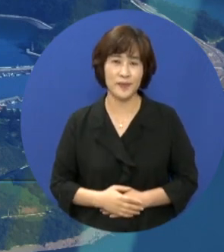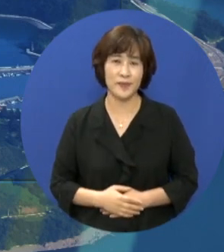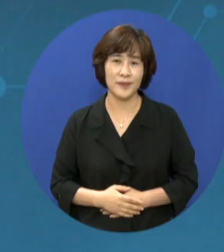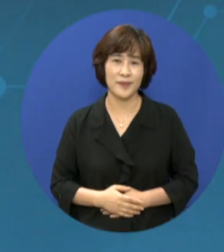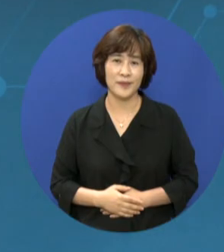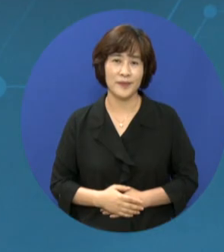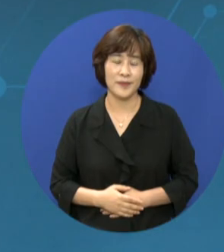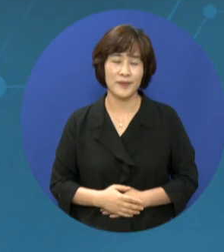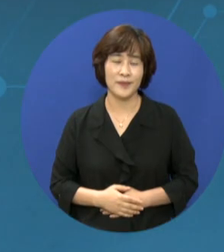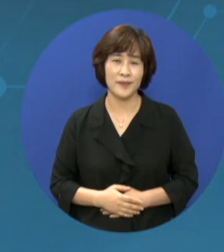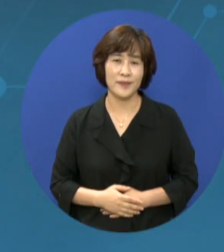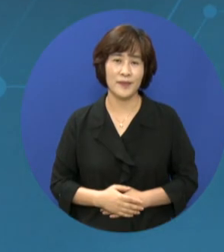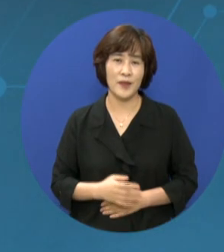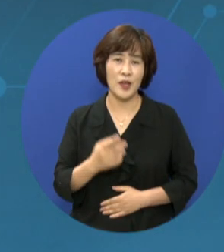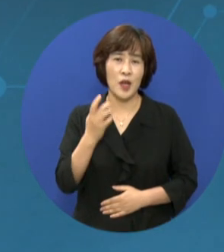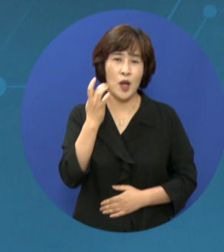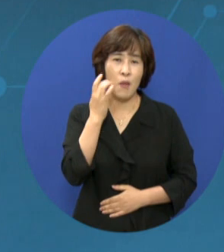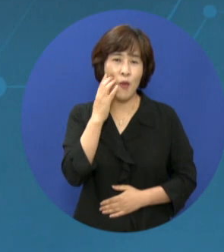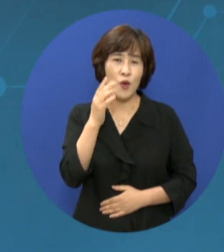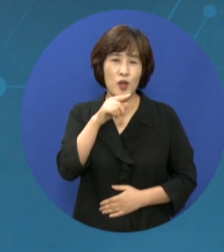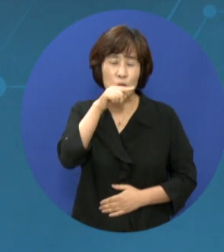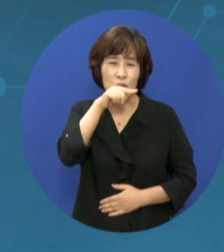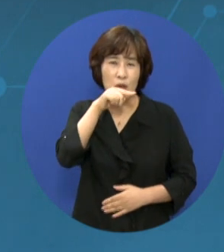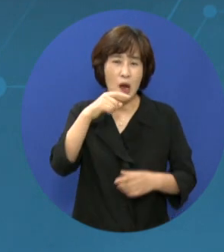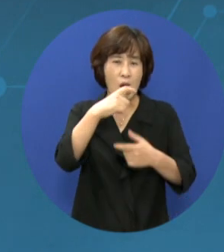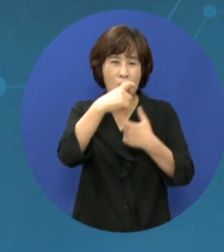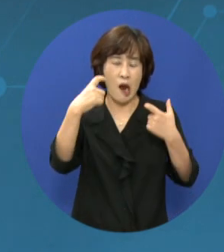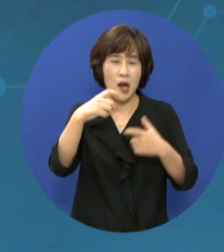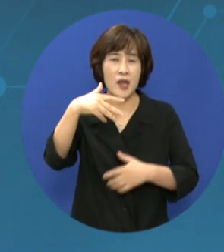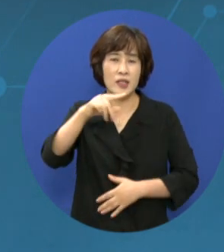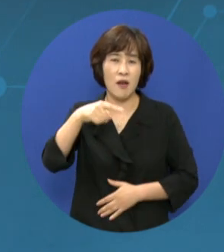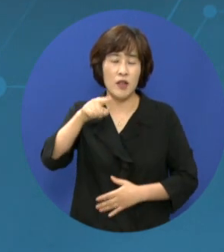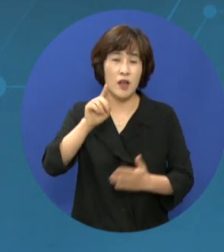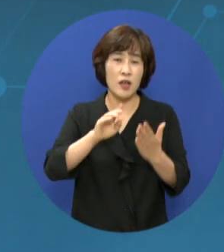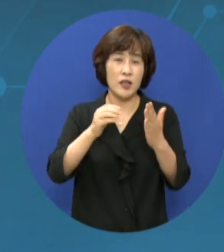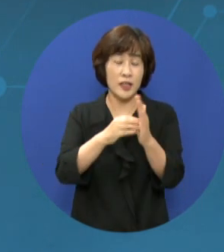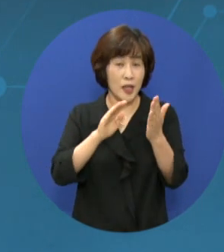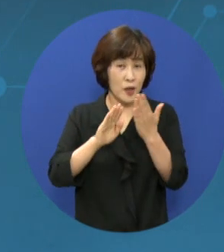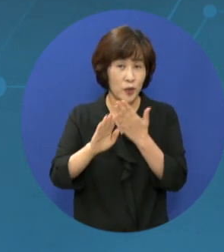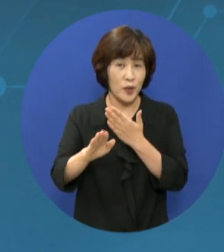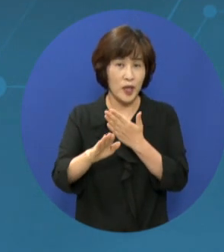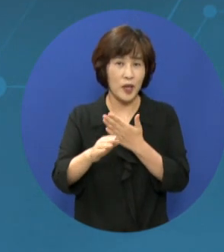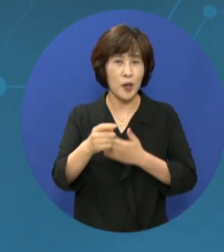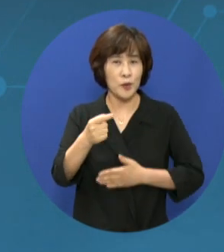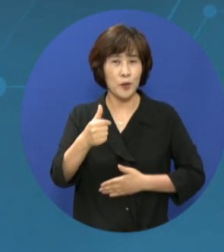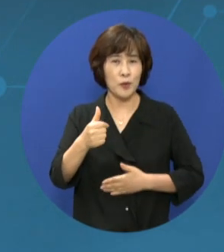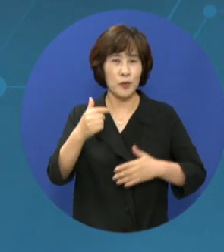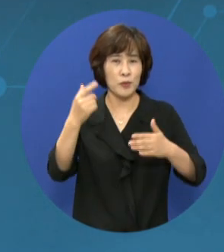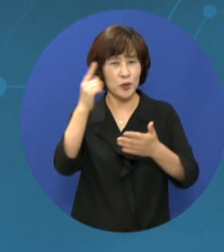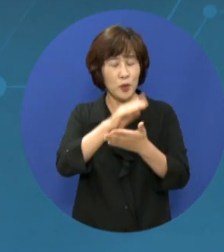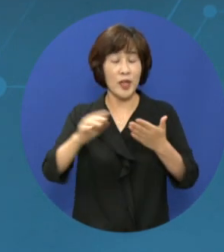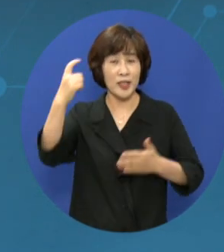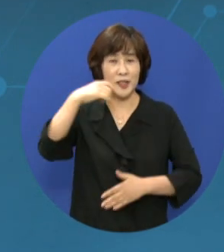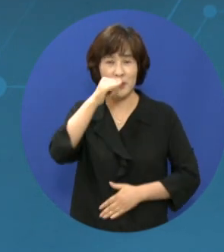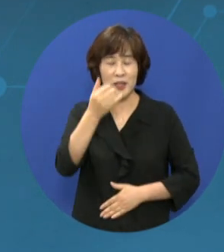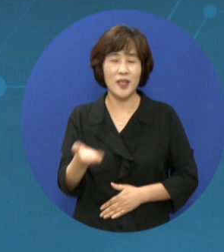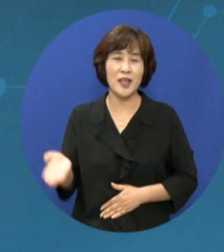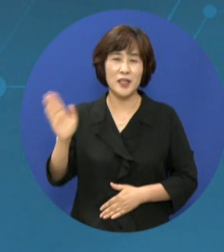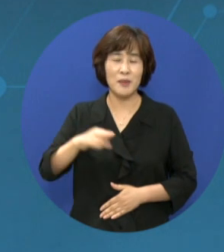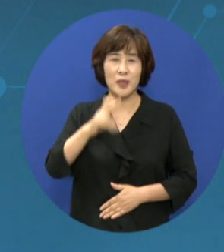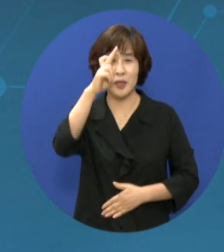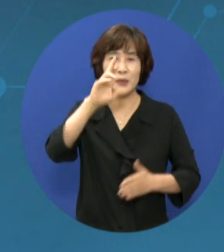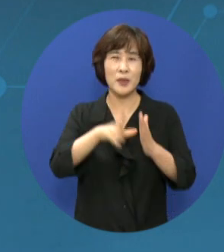아닙니다 목 ab 떨어진다는 처서가 지나자 아침 저녁으로 더위가 한 풀 꺾인 듯 합니다 하지만